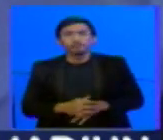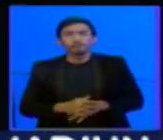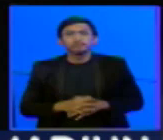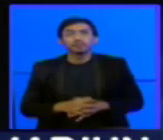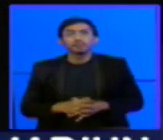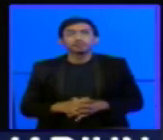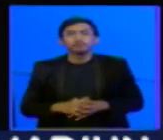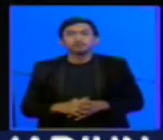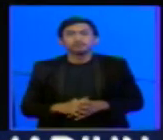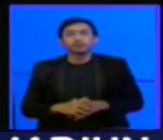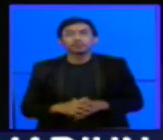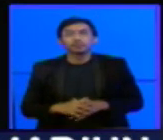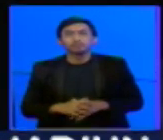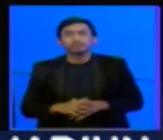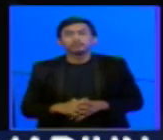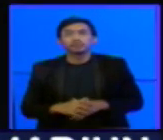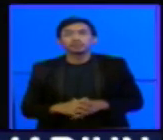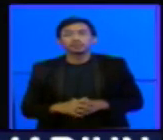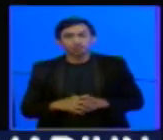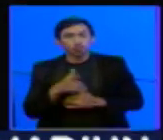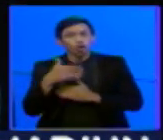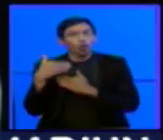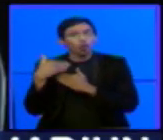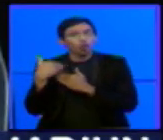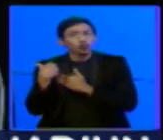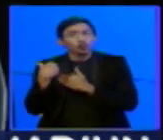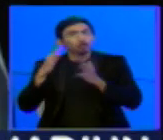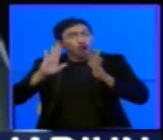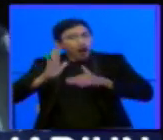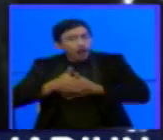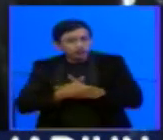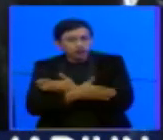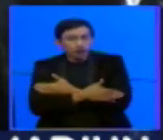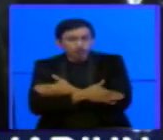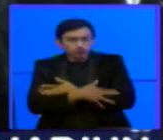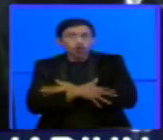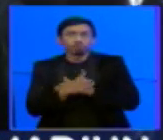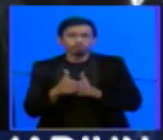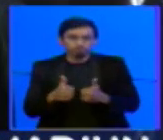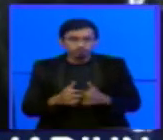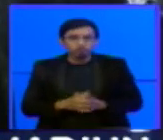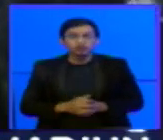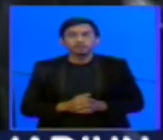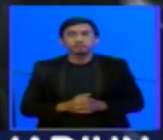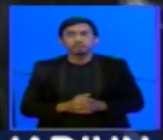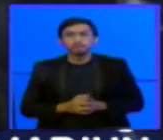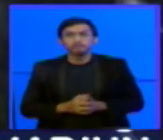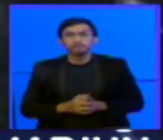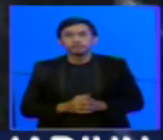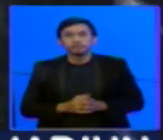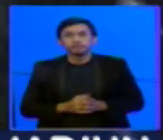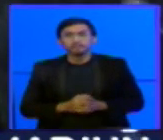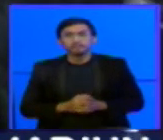Madiun. Fitra bahkan bertugas menjadi imam mensalatkan jenazah COVID-19 sekaligus menggantikan tugas modin atau juru azan